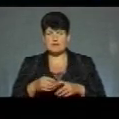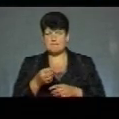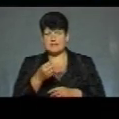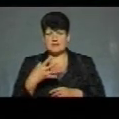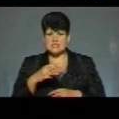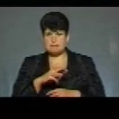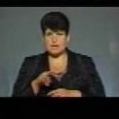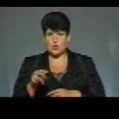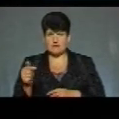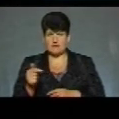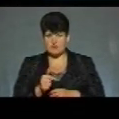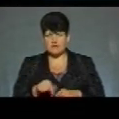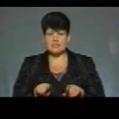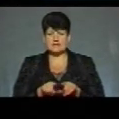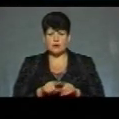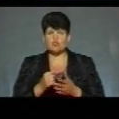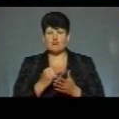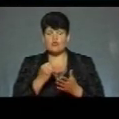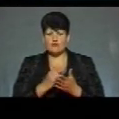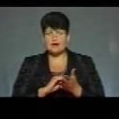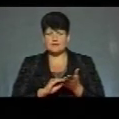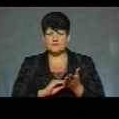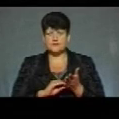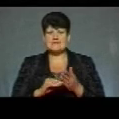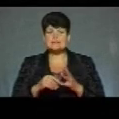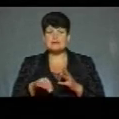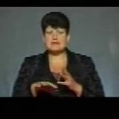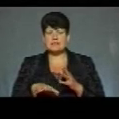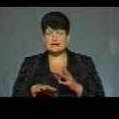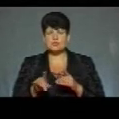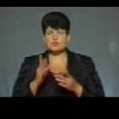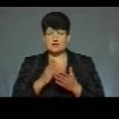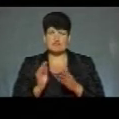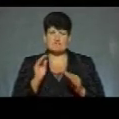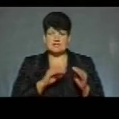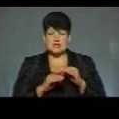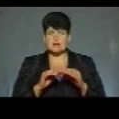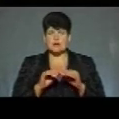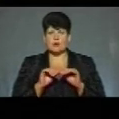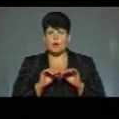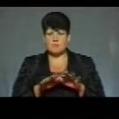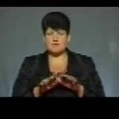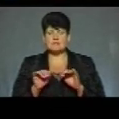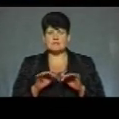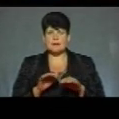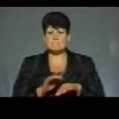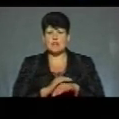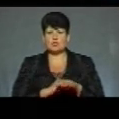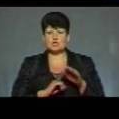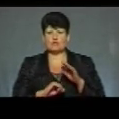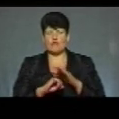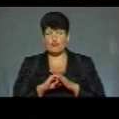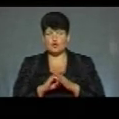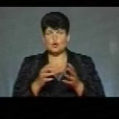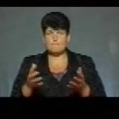15 мільйонів гривень. Також в ухвалі згадують про земельну ділянку, що є в складі компанії, та діяльність благодійного фонду